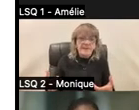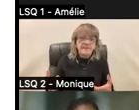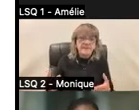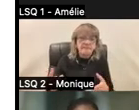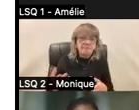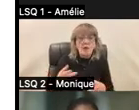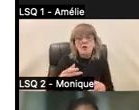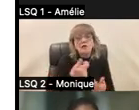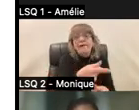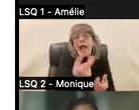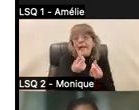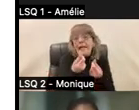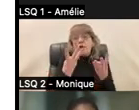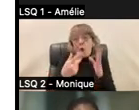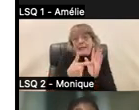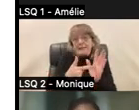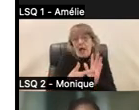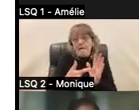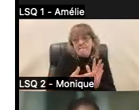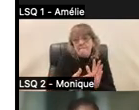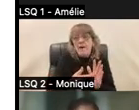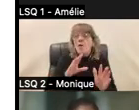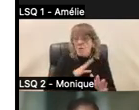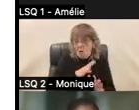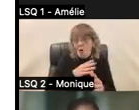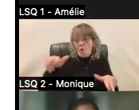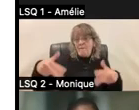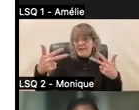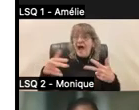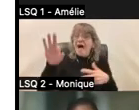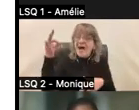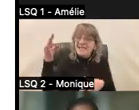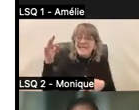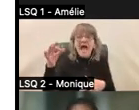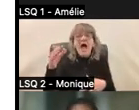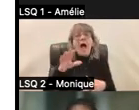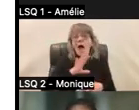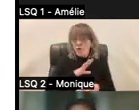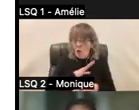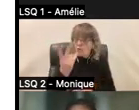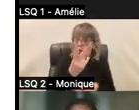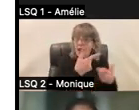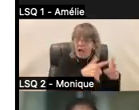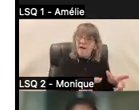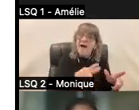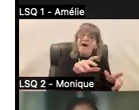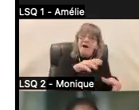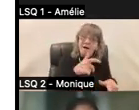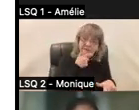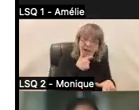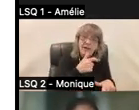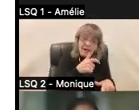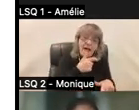juste quelques exemples de webinaires que nous avons eus en français, parce que les webinaires sont donnés dans les 2 langues, en français et en